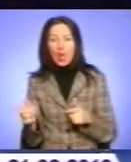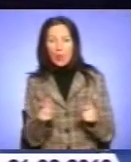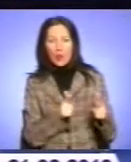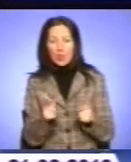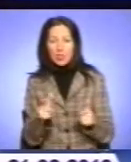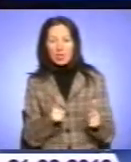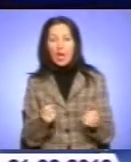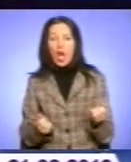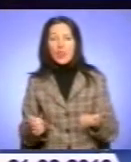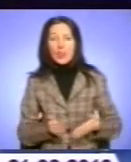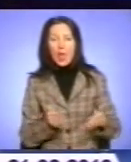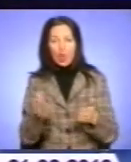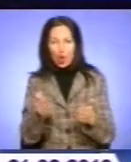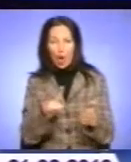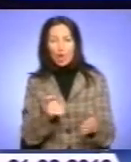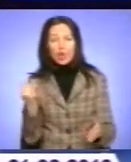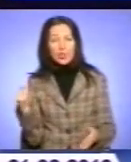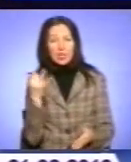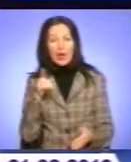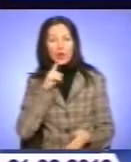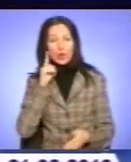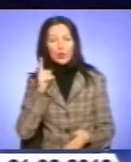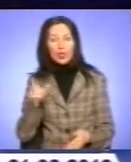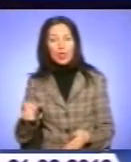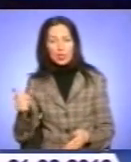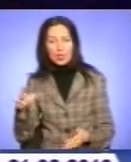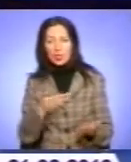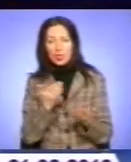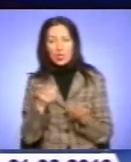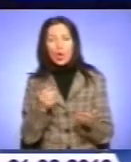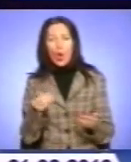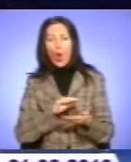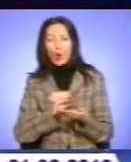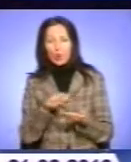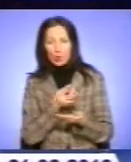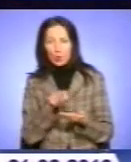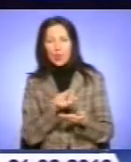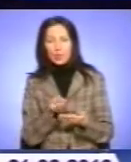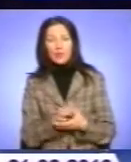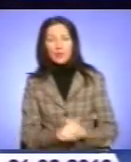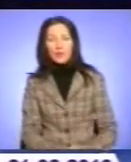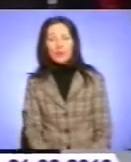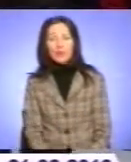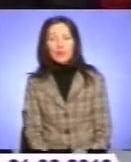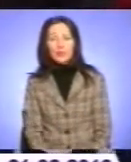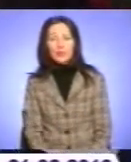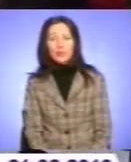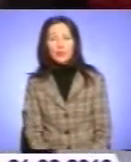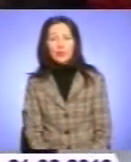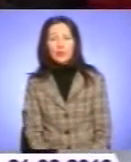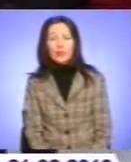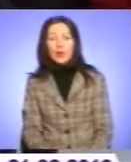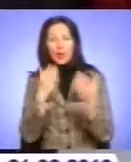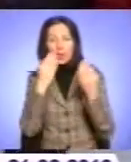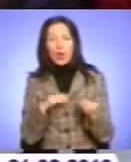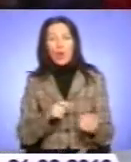Що цікавило юних слухачів у сюжеті сектора зв'язків з громадськістю у МВС України в області. Днями в